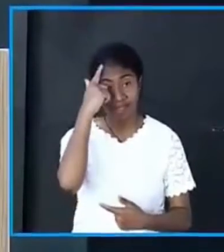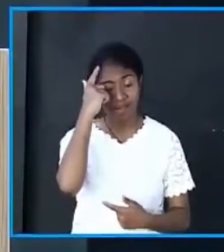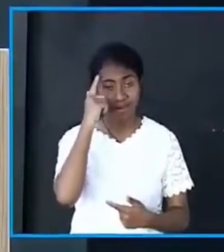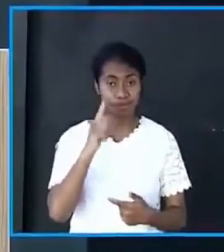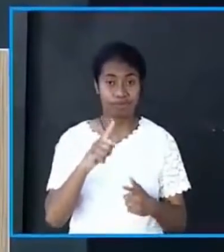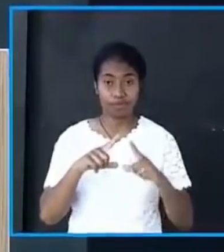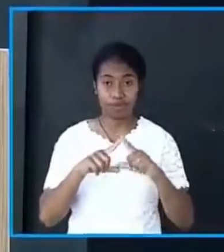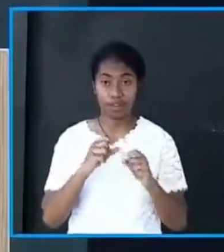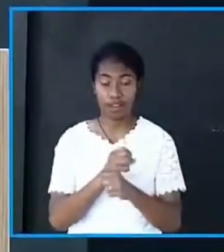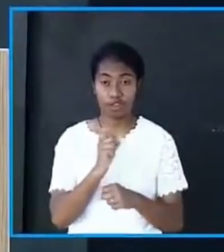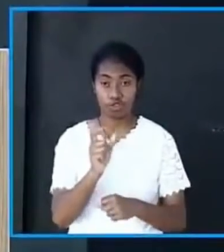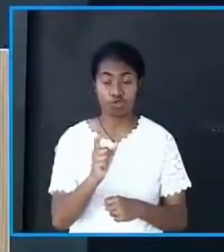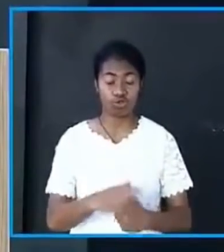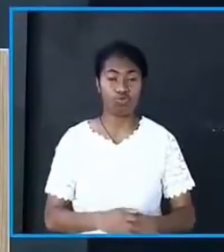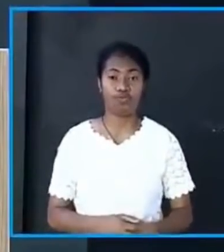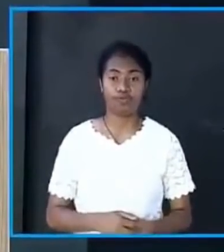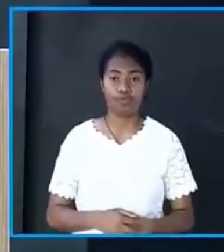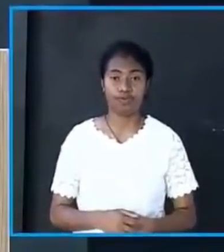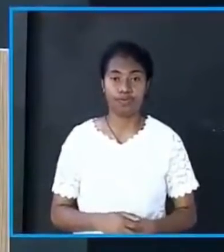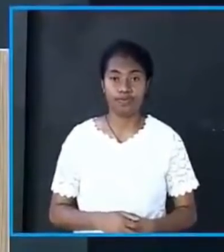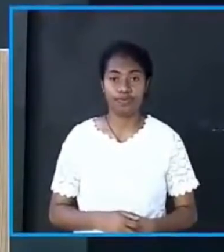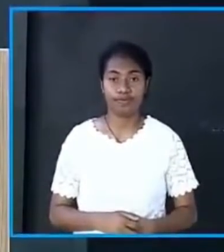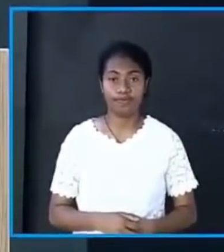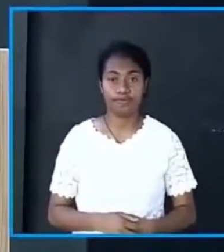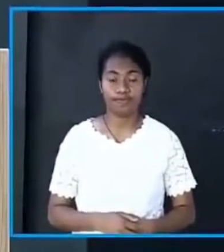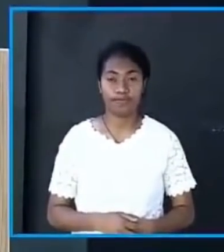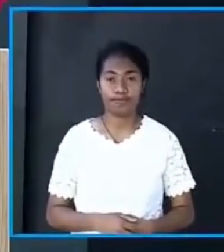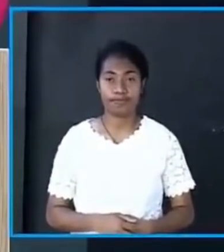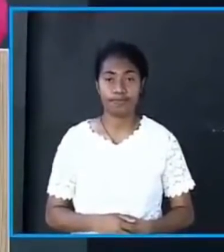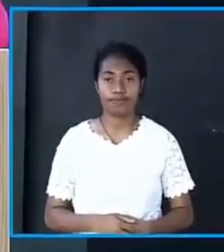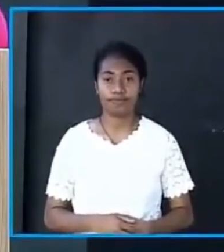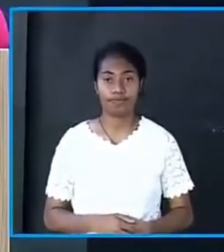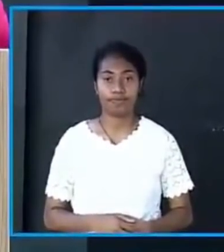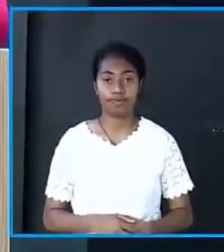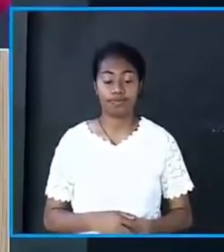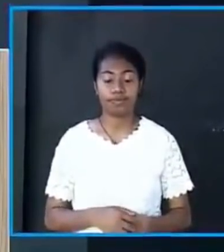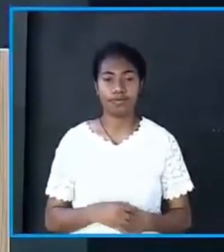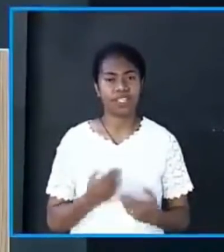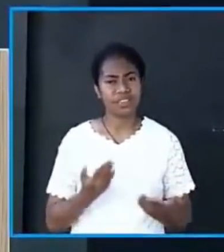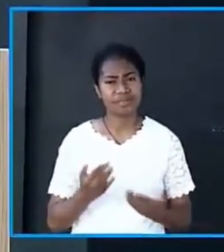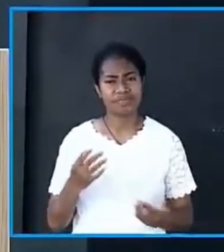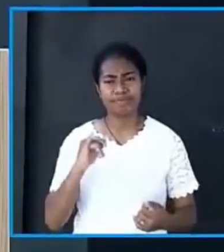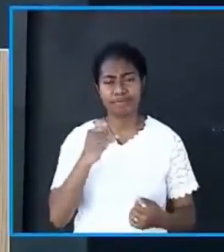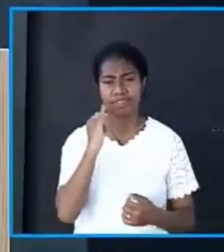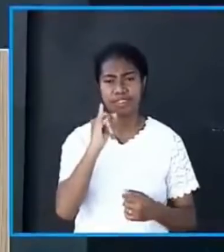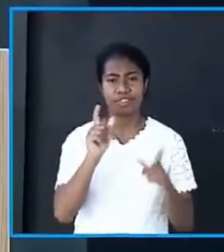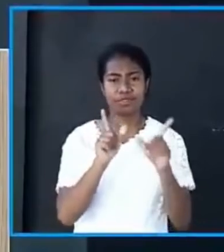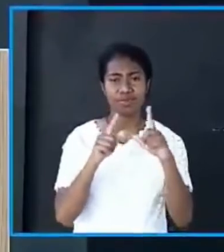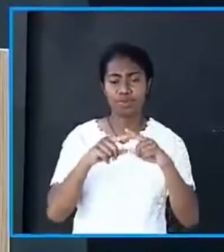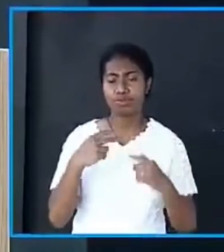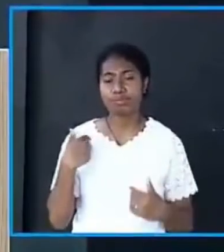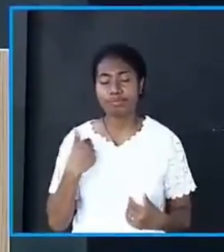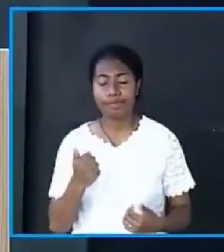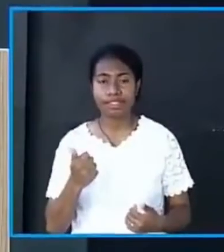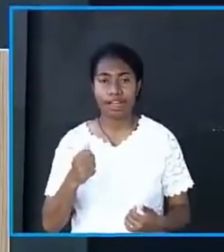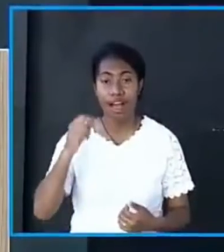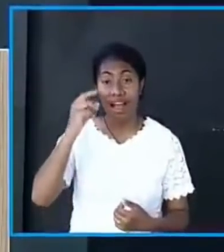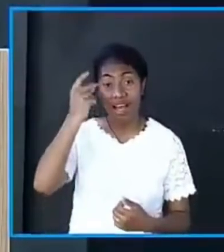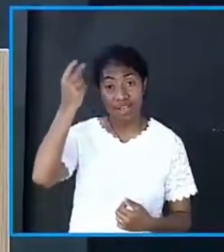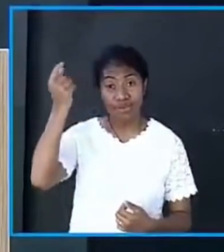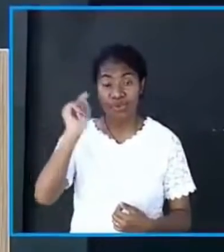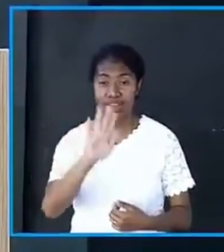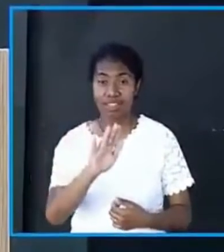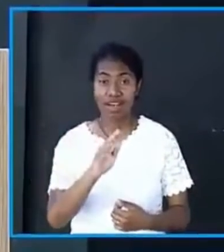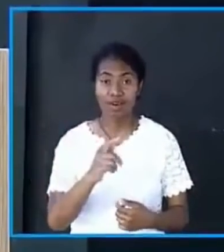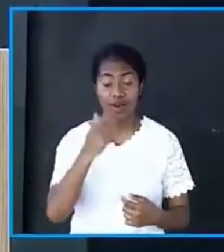jiwaku rindu engkau kenapa jiwaku bisa merindukan engkau karena engkau